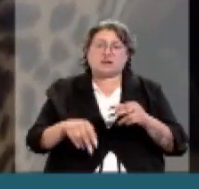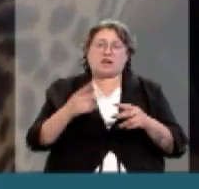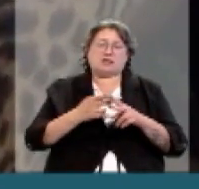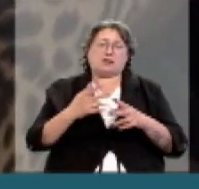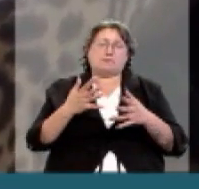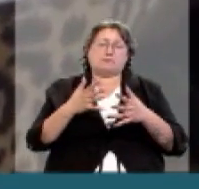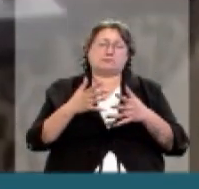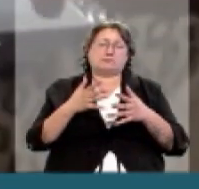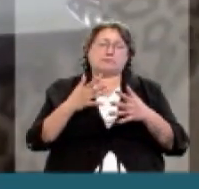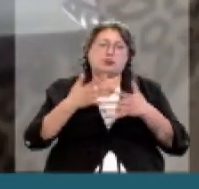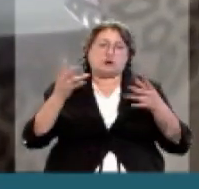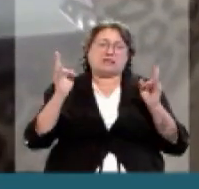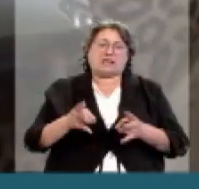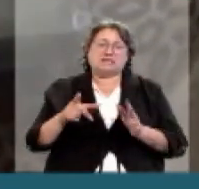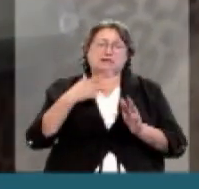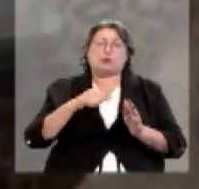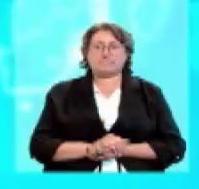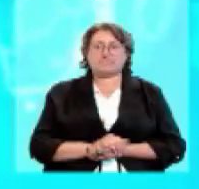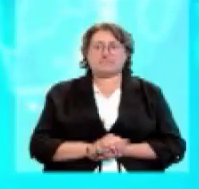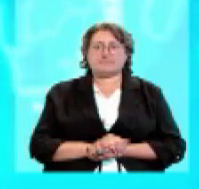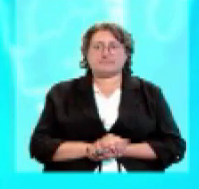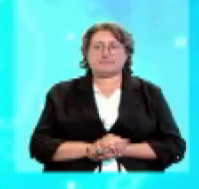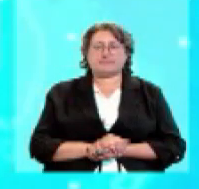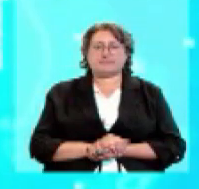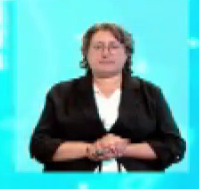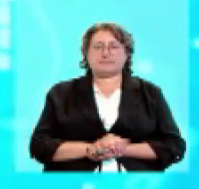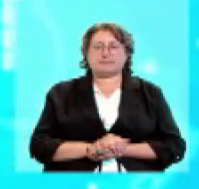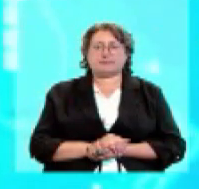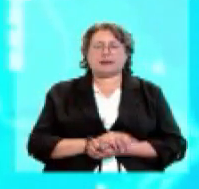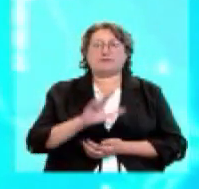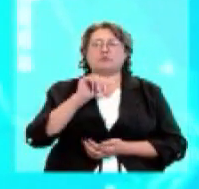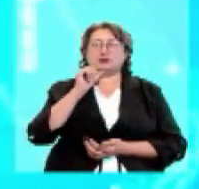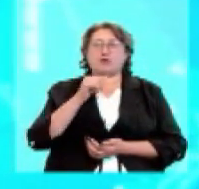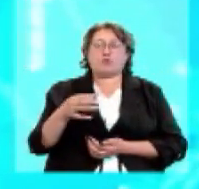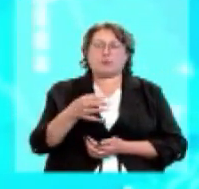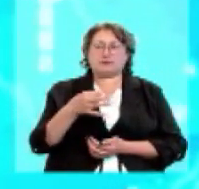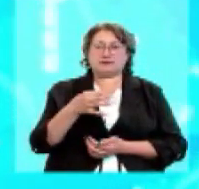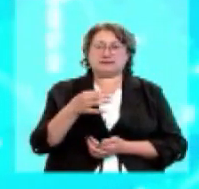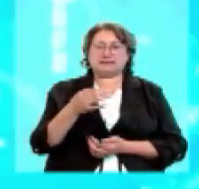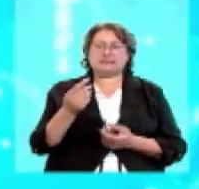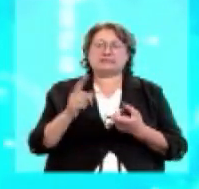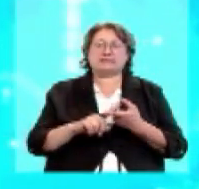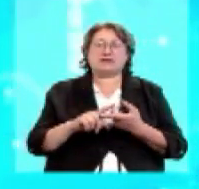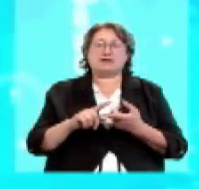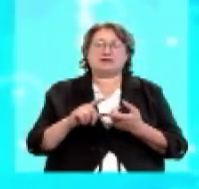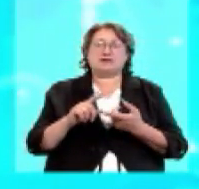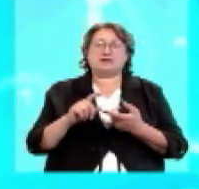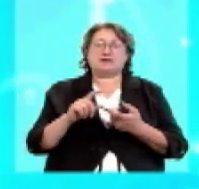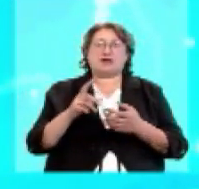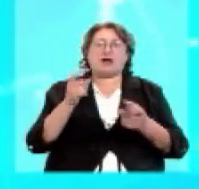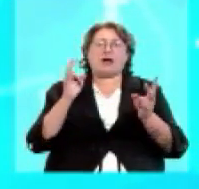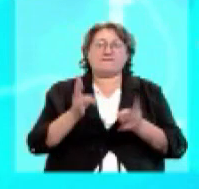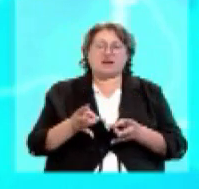Шерхан Нұрханұлы, Радион Бабич, Қостанай телеарнасы. Қостанайда жол апатынан үш айлық нәресте қаза тапты. Алтынсарин және